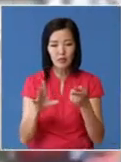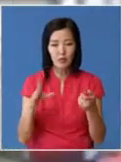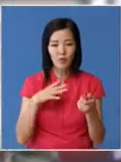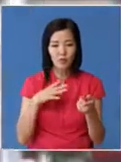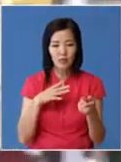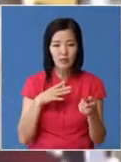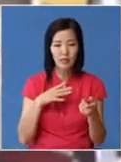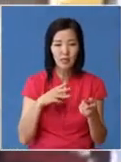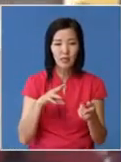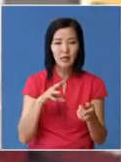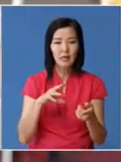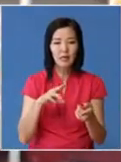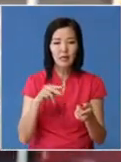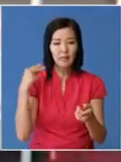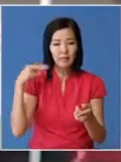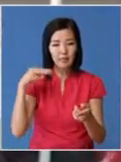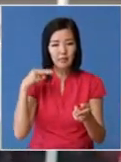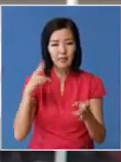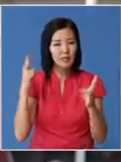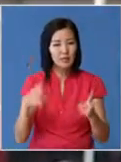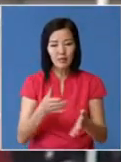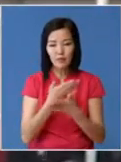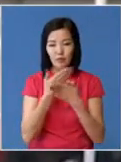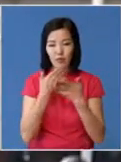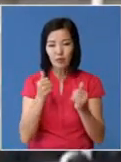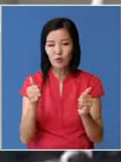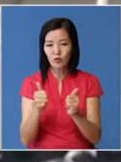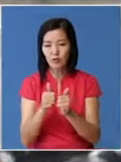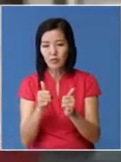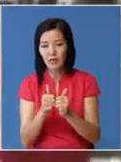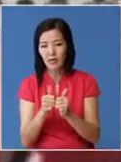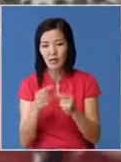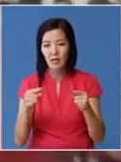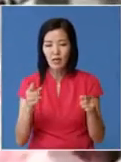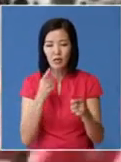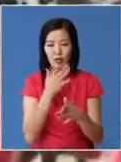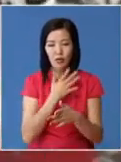Алайда Мнангагва ешқандай зардап шеккен жоқ, тек жандағылар ғана әртүрлі